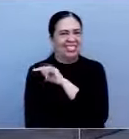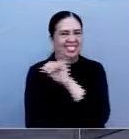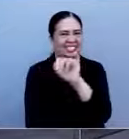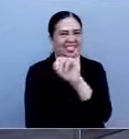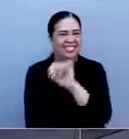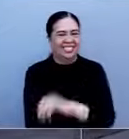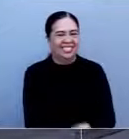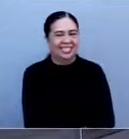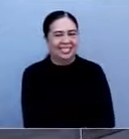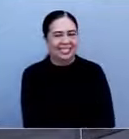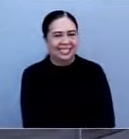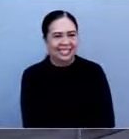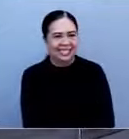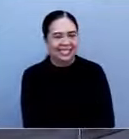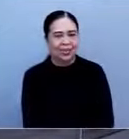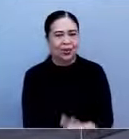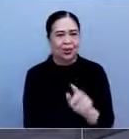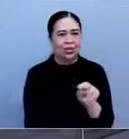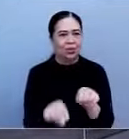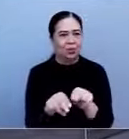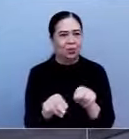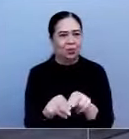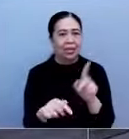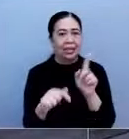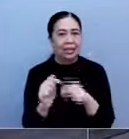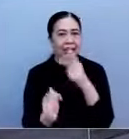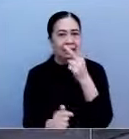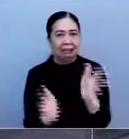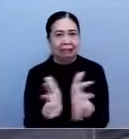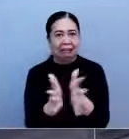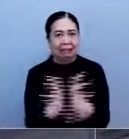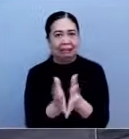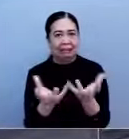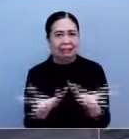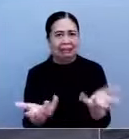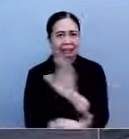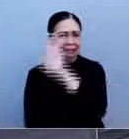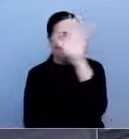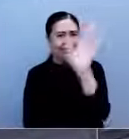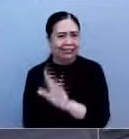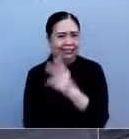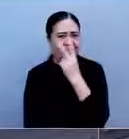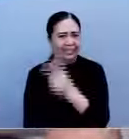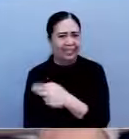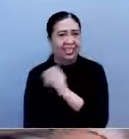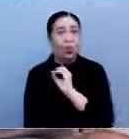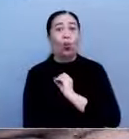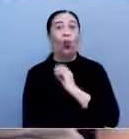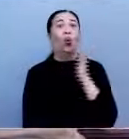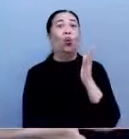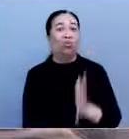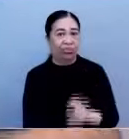lang yung normal mo? Una sa lahat, hindi nyo siya makikita sa karinderya. Siya yung may-ari.